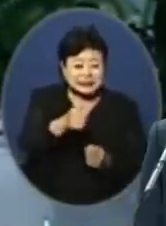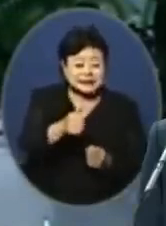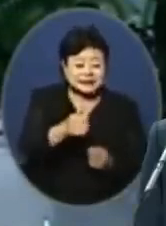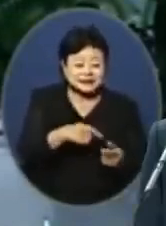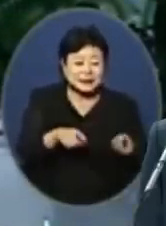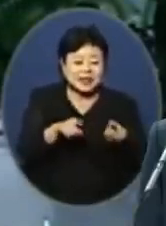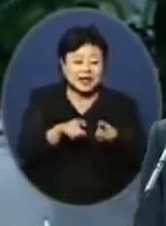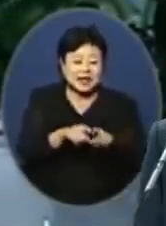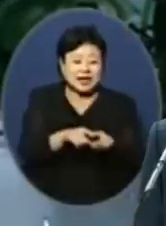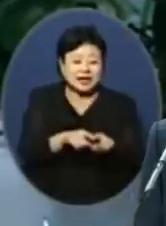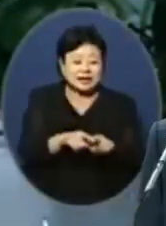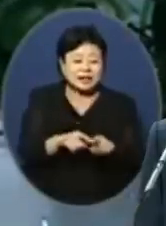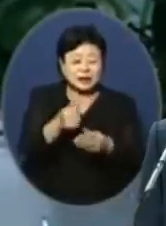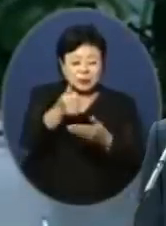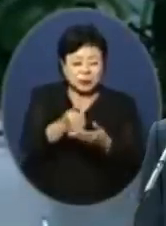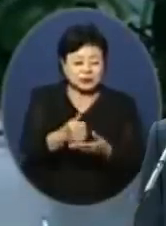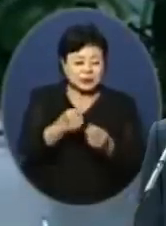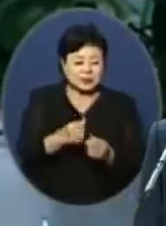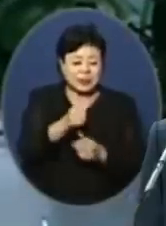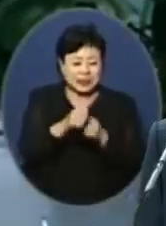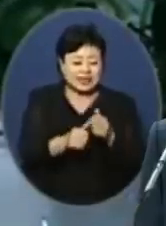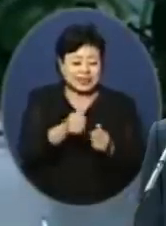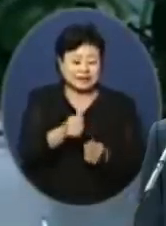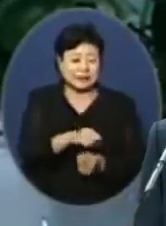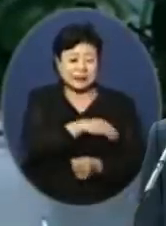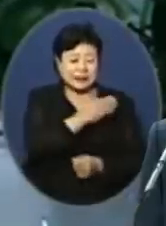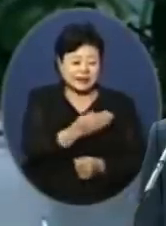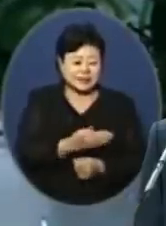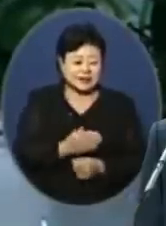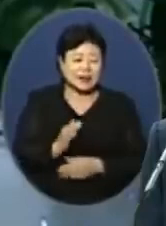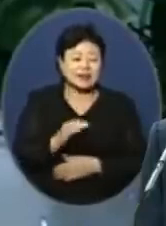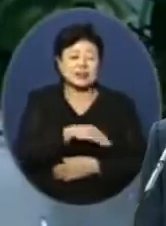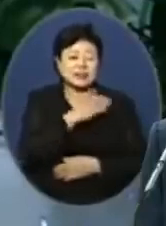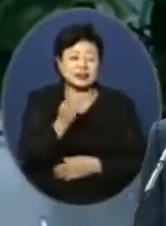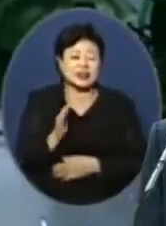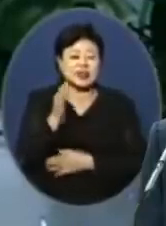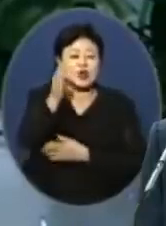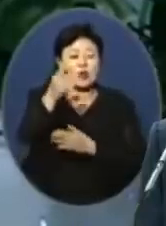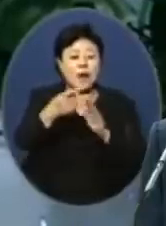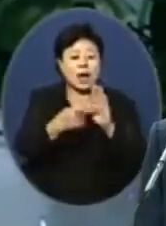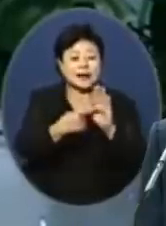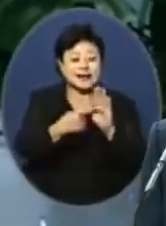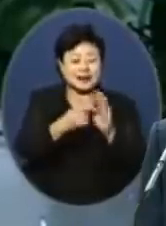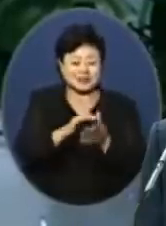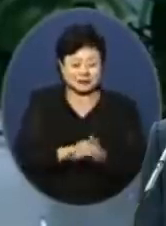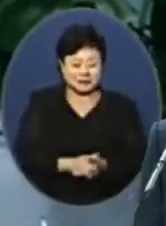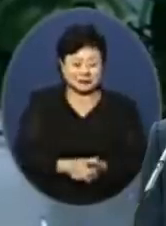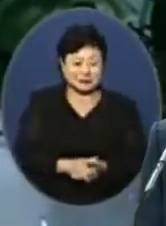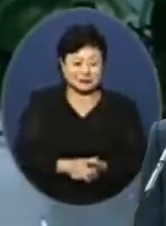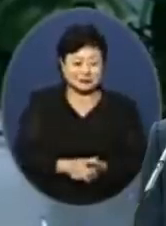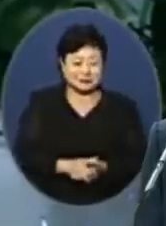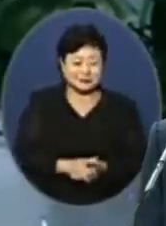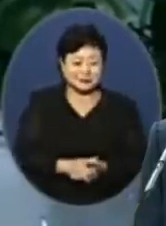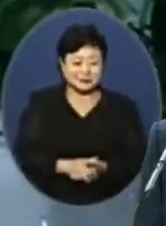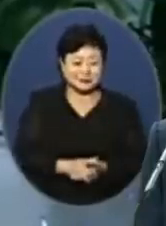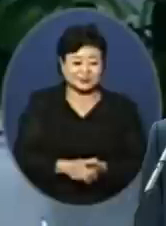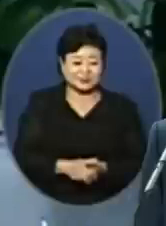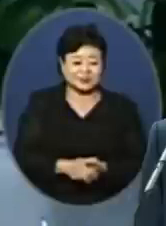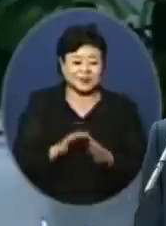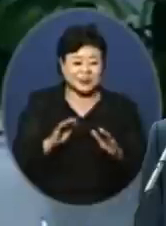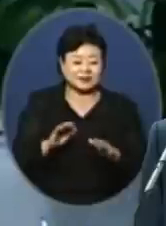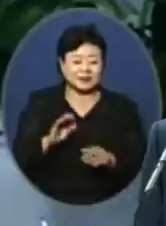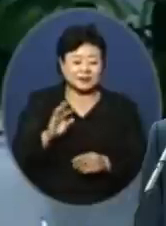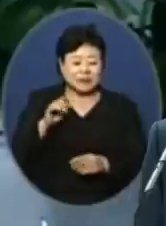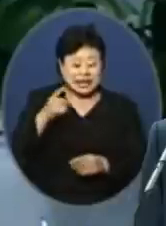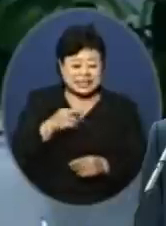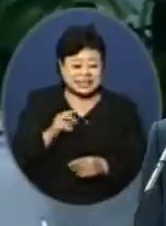그와 같은 곳에 모시고 가면은 하나님의 능력과 영광이 나타나는 것입니다. 이번에 우라지오스토크도 가서